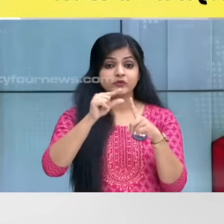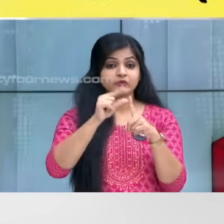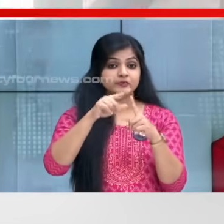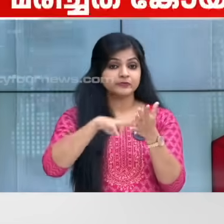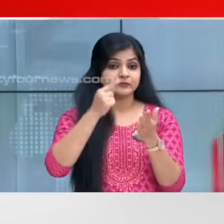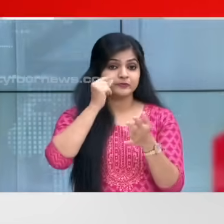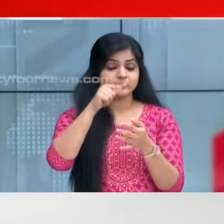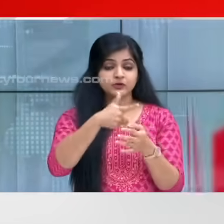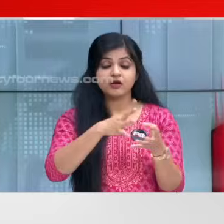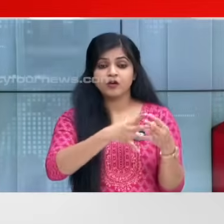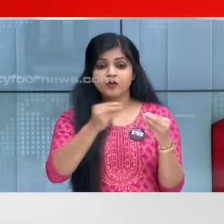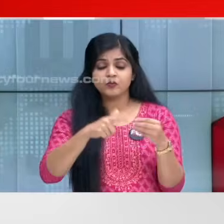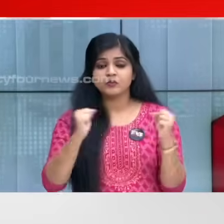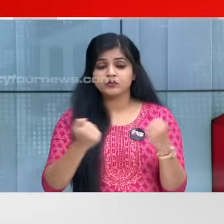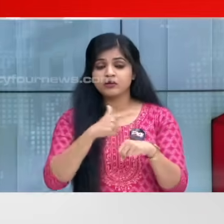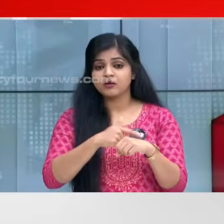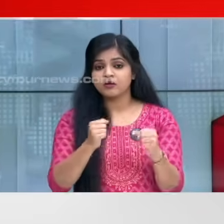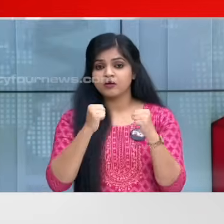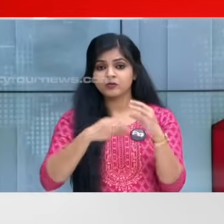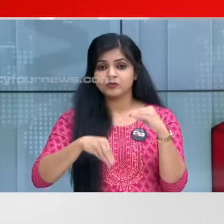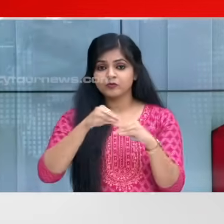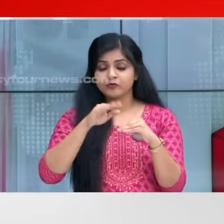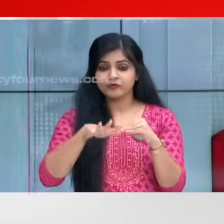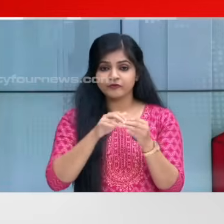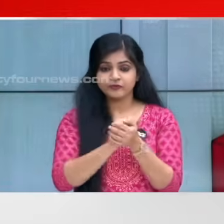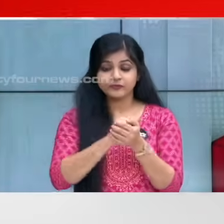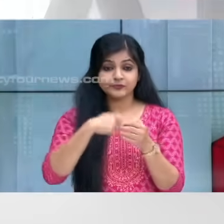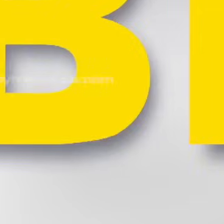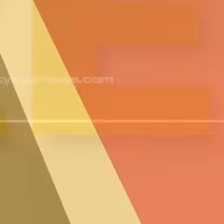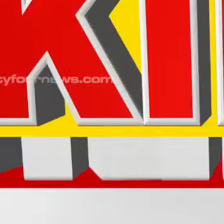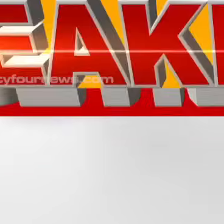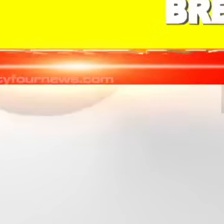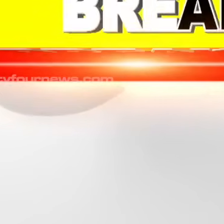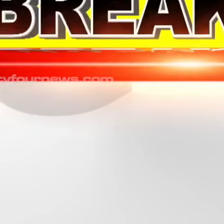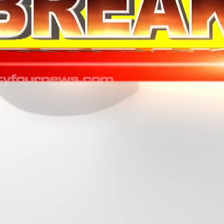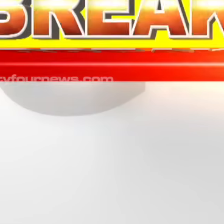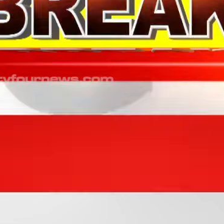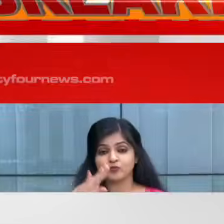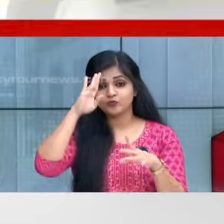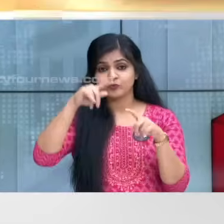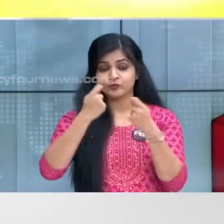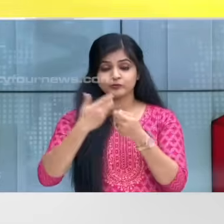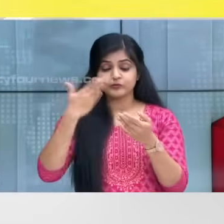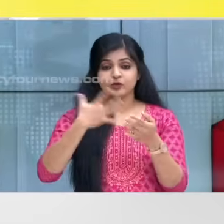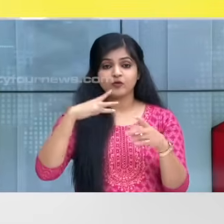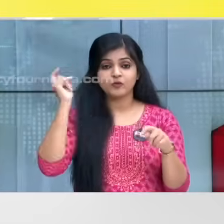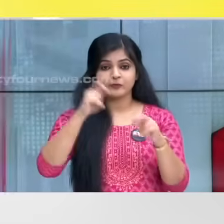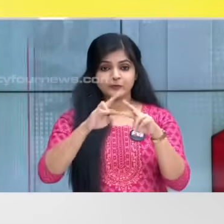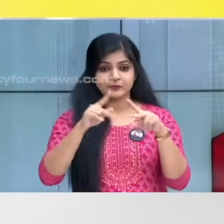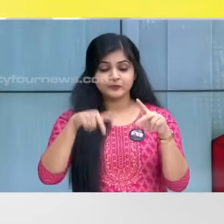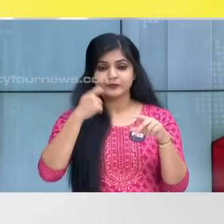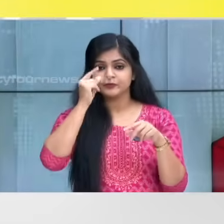മാത്രമാണ് പുറത്തിറക്കാൻ കഴിഞ്ഞത് എന്നുള്ളതാണ് ഏറെ ബുദ്ധിമുട്ടായിട്ടുള്ള ഒരു കാര്യം. പിന്നീട് ഇയാളെ ഫയർഫോഴ്സും പോലീസും എത്തി ലോറി വെട്ടിപ്പൊളിച്ച് പുറത്തെടുത്ത ശേഷം പിന്നീട്